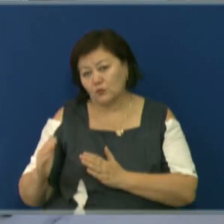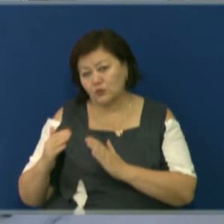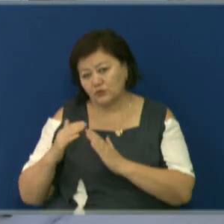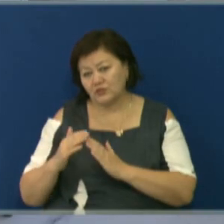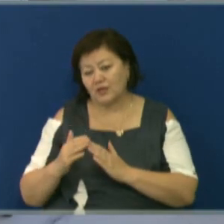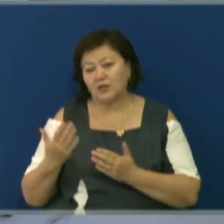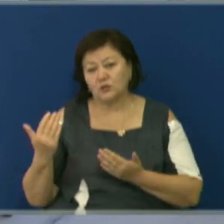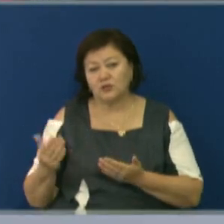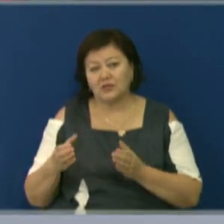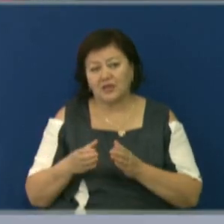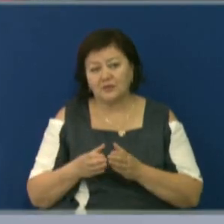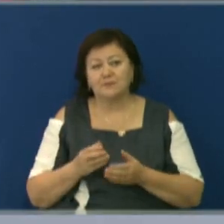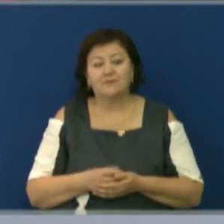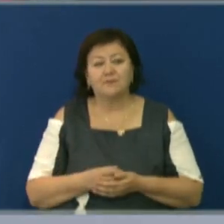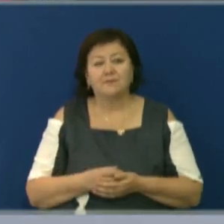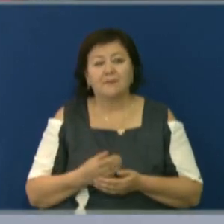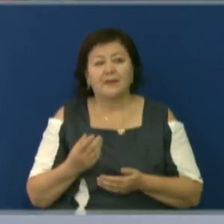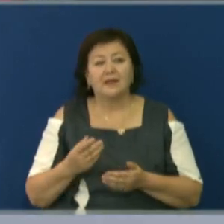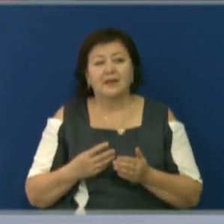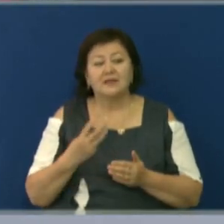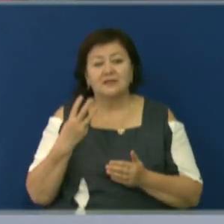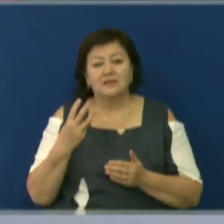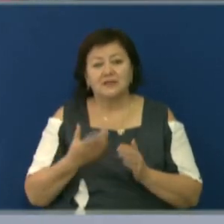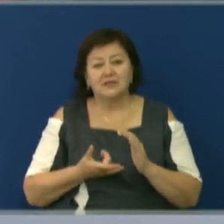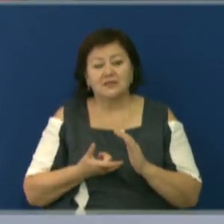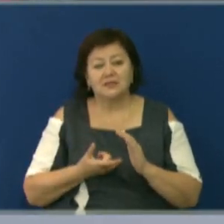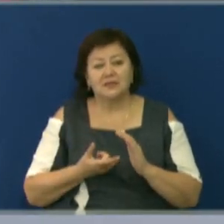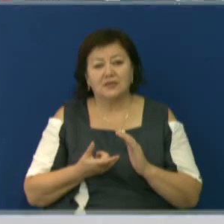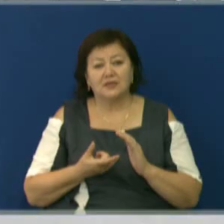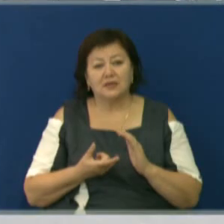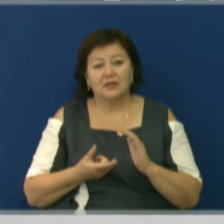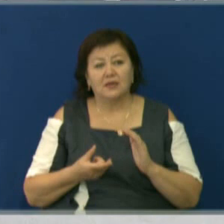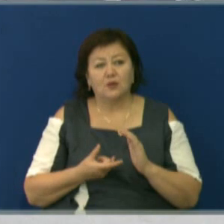пациенток группы повышенного риска. Открытие третьего корпуса планируется в